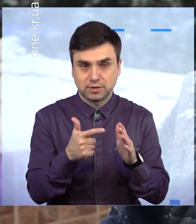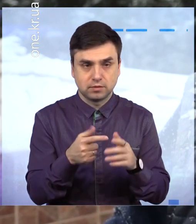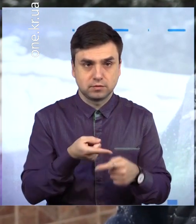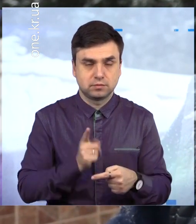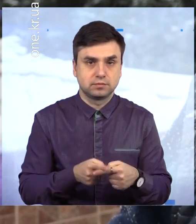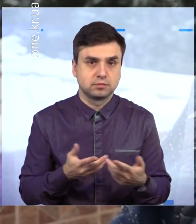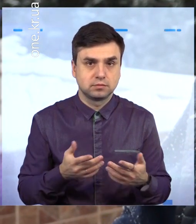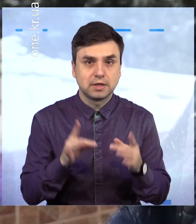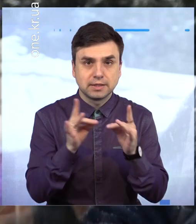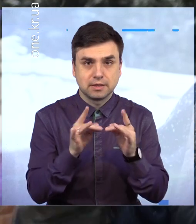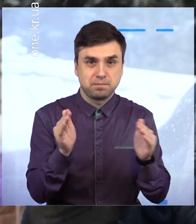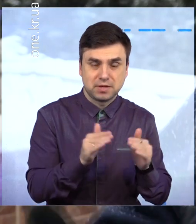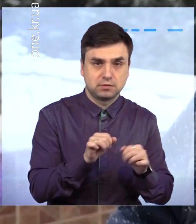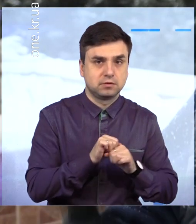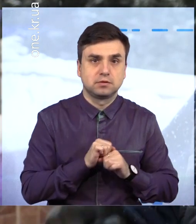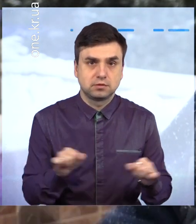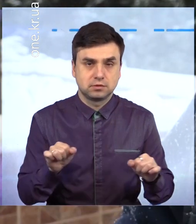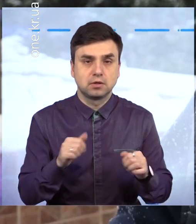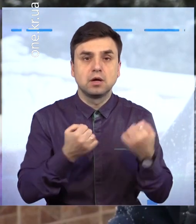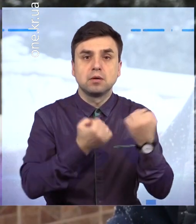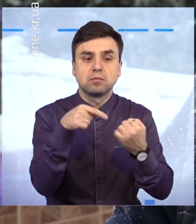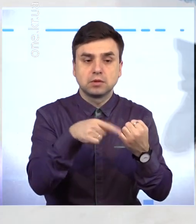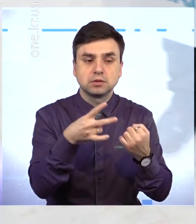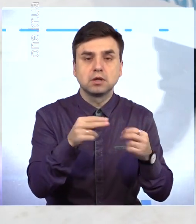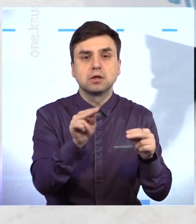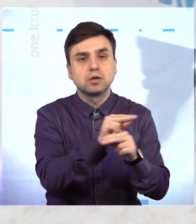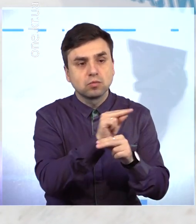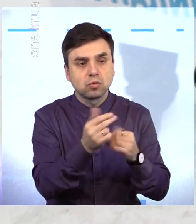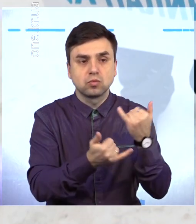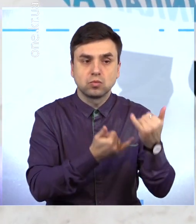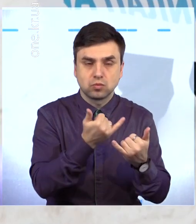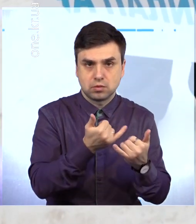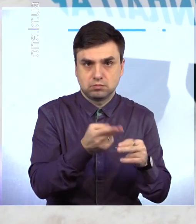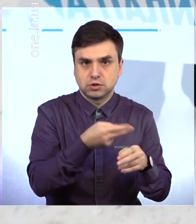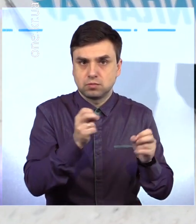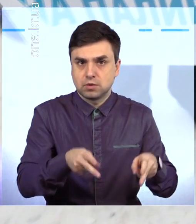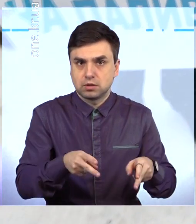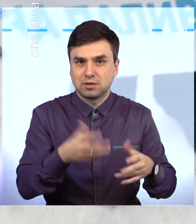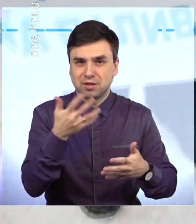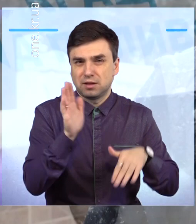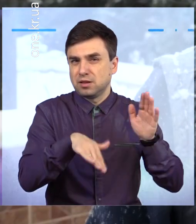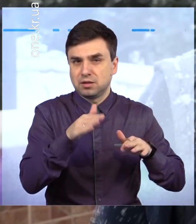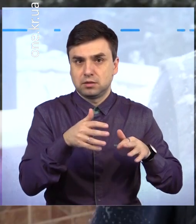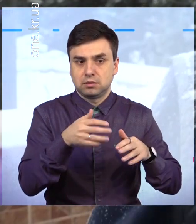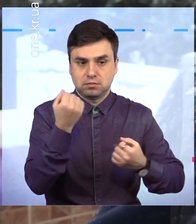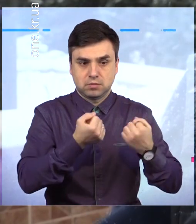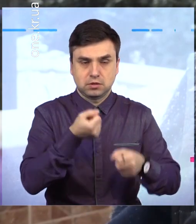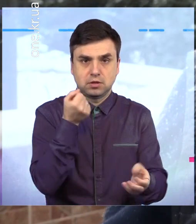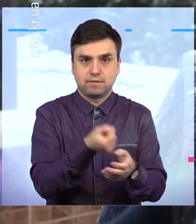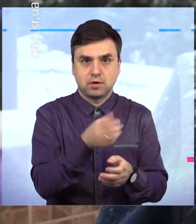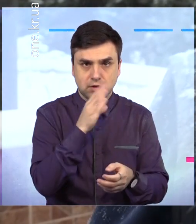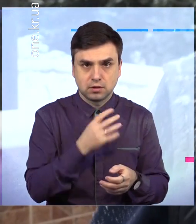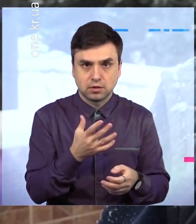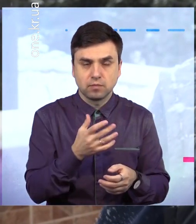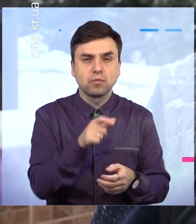Це, в кінці кінців, вложиться в безпечність транспорту. Водители убегают, увольняются, уезжают за границу, потому что работать за